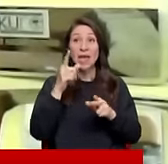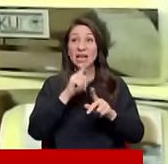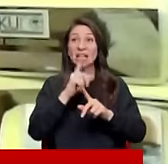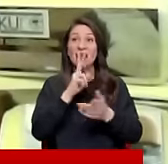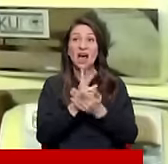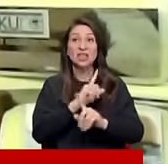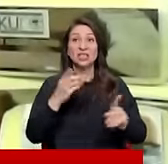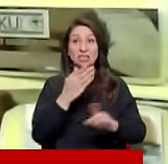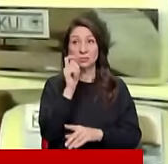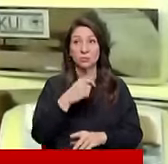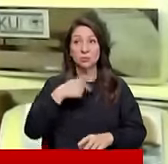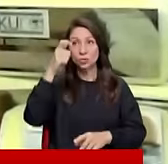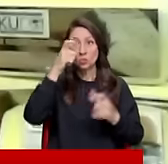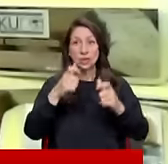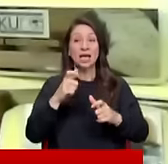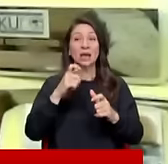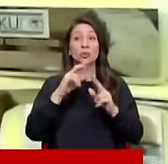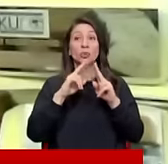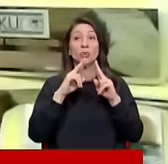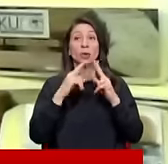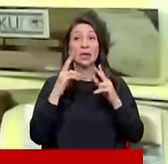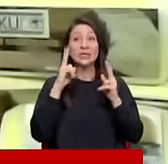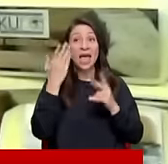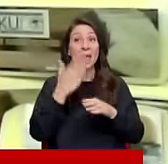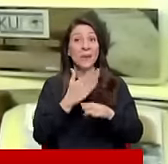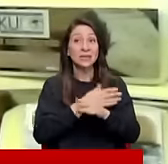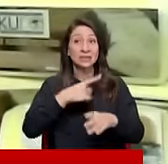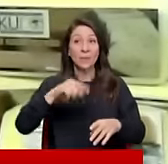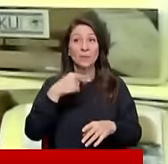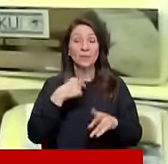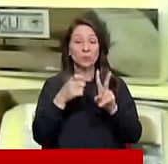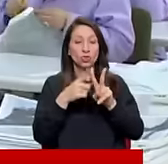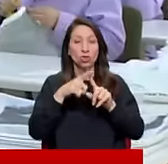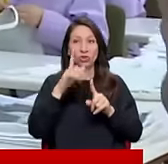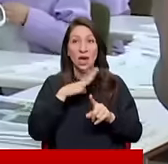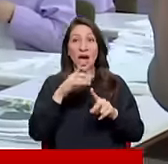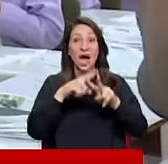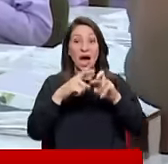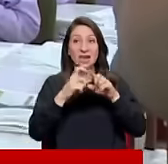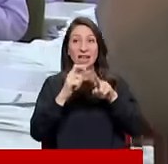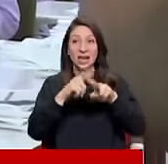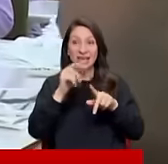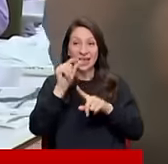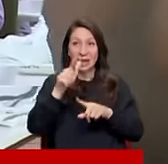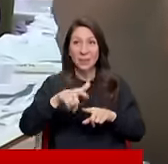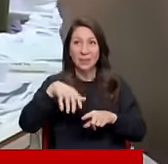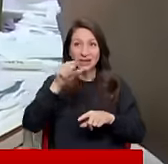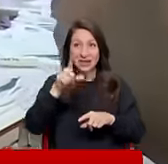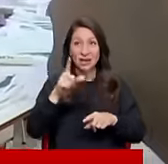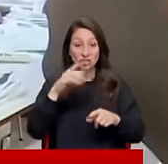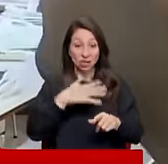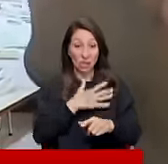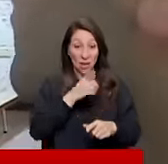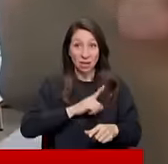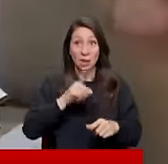edeceklerini belirtti. Bizi Türkiye'de ve dünyada izleyen Ardahanlı hemşehrilerimize bir notum olacak. Ardahan il merkezinde CHP adayı ve mevcut